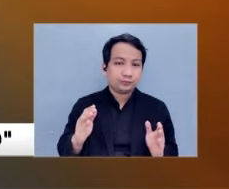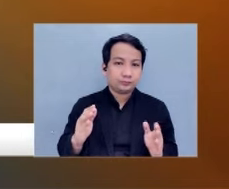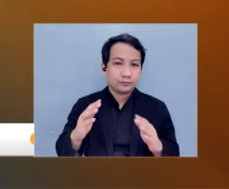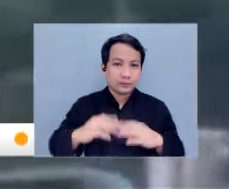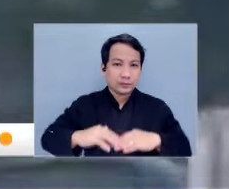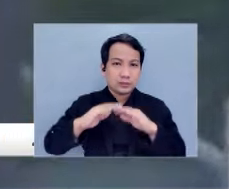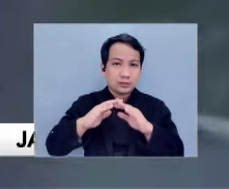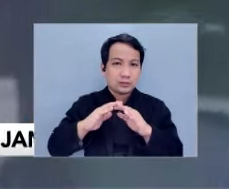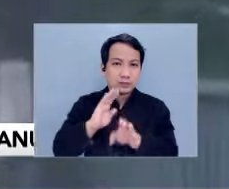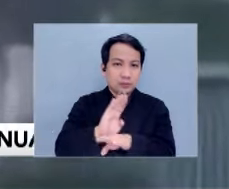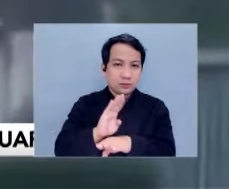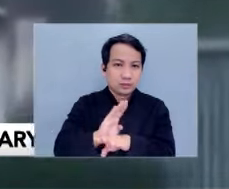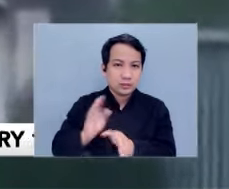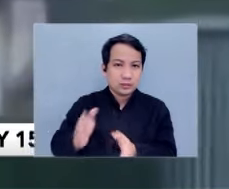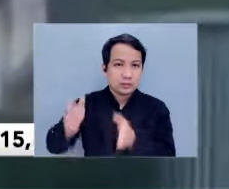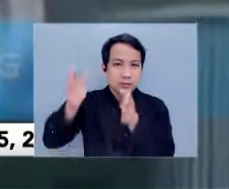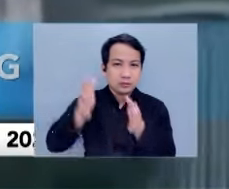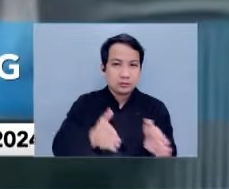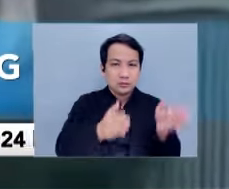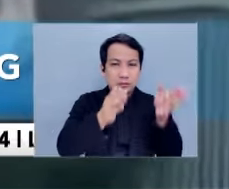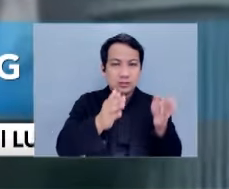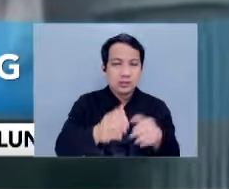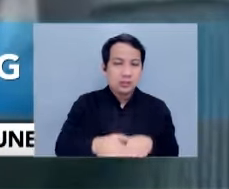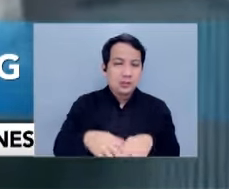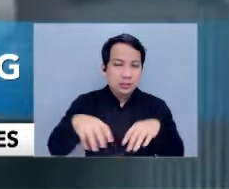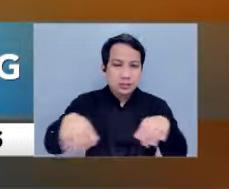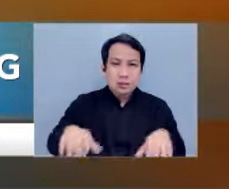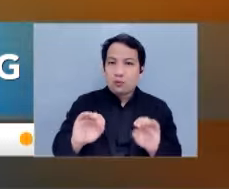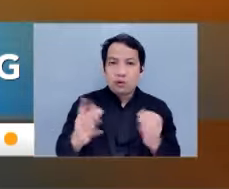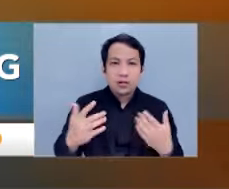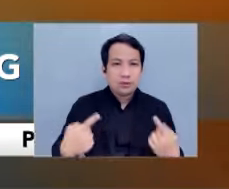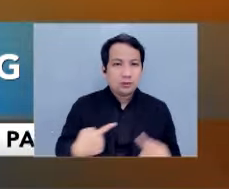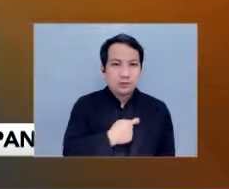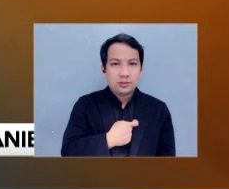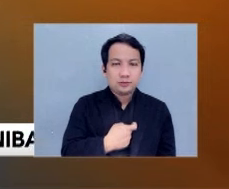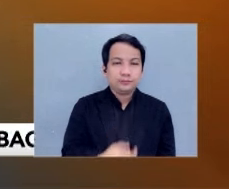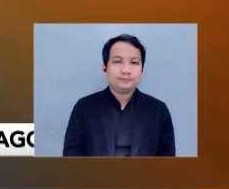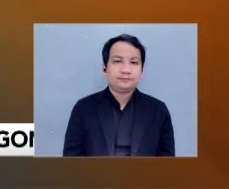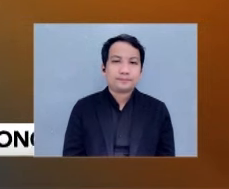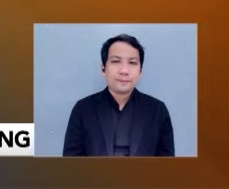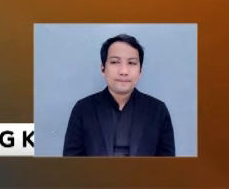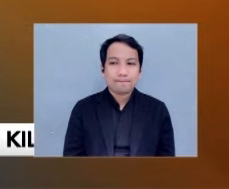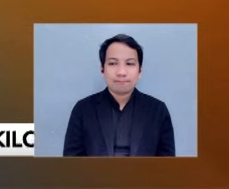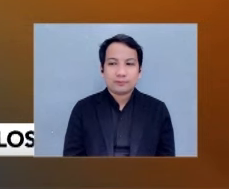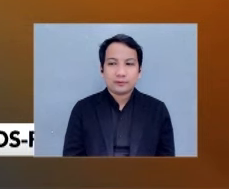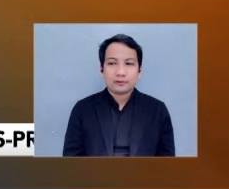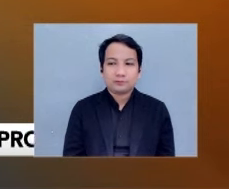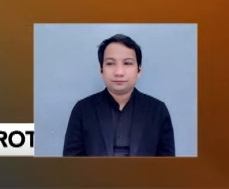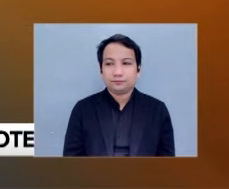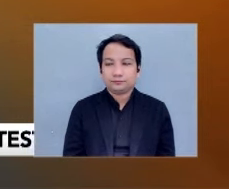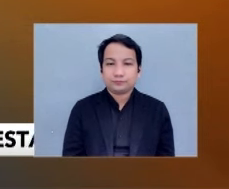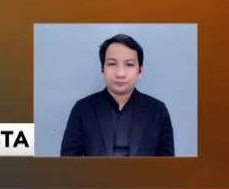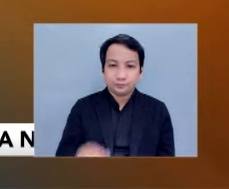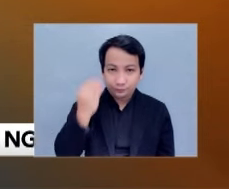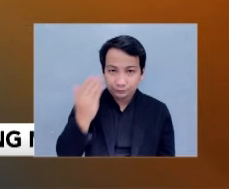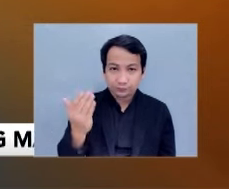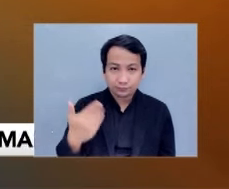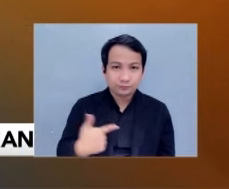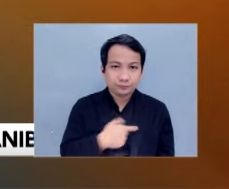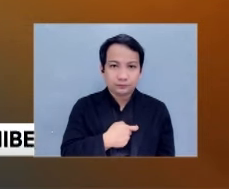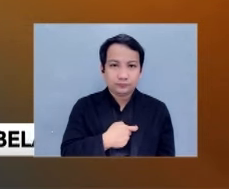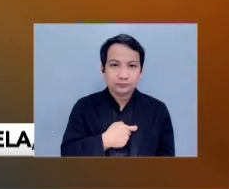katabi. Wala namang napaulat na nasaktan sa sunog. Walang injured, wala ding casualty.